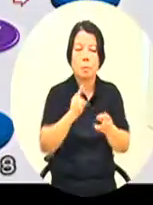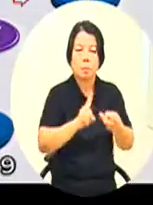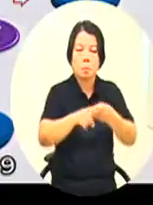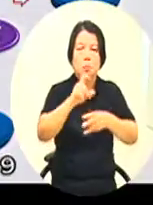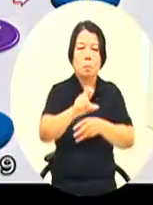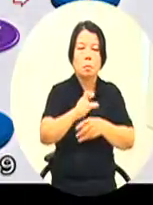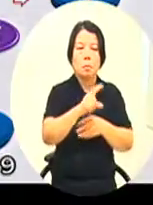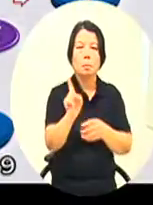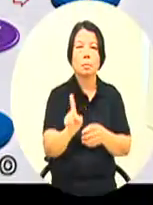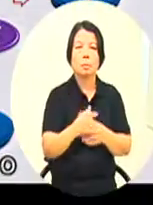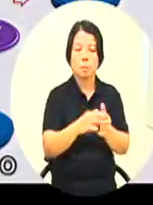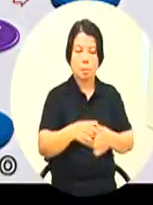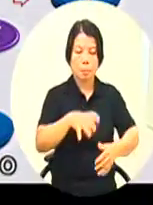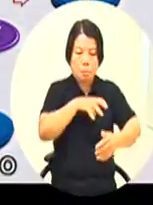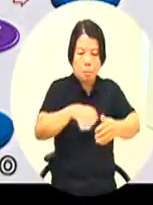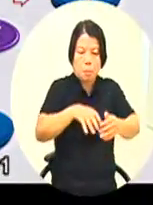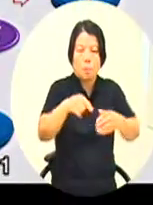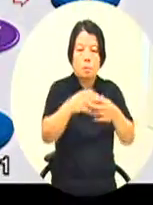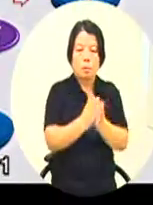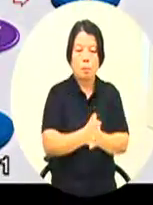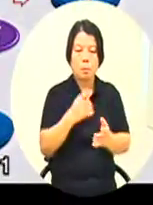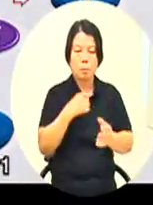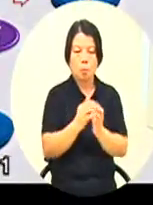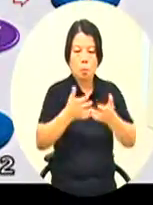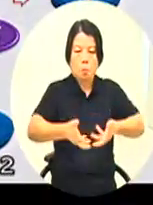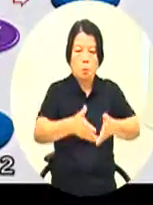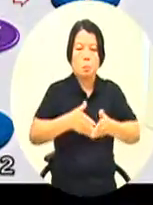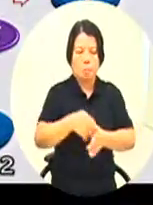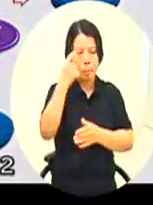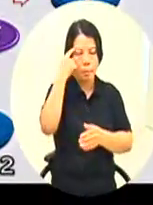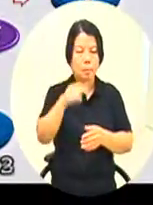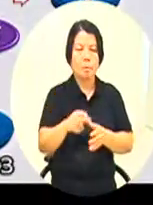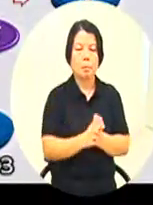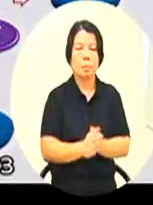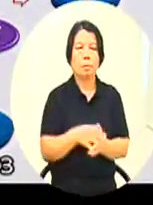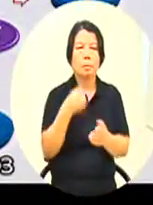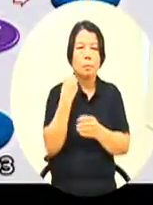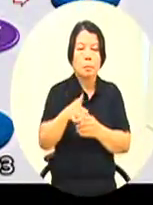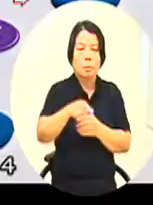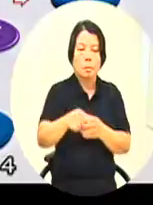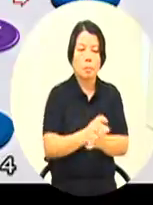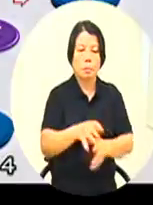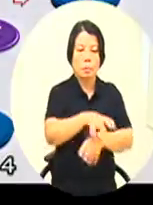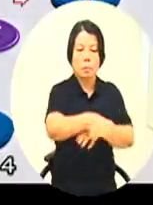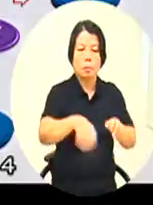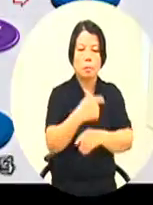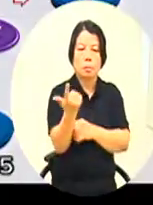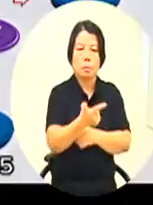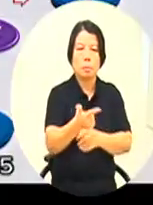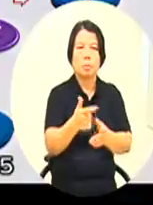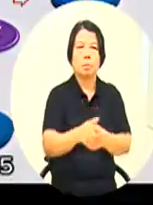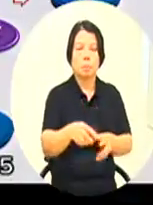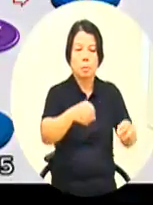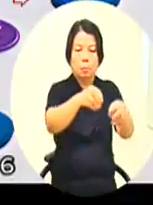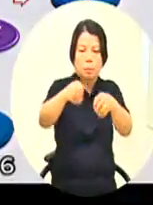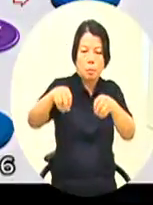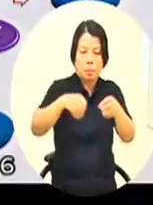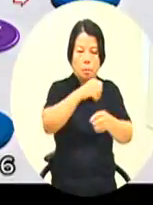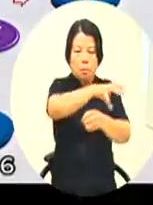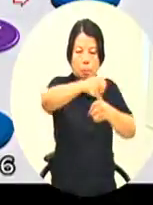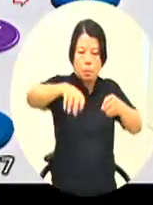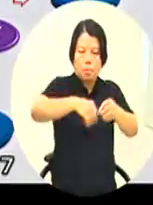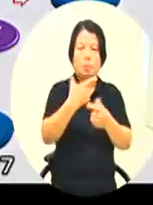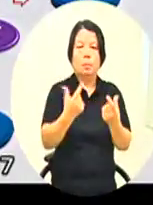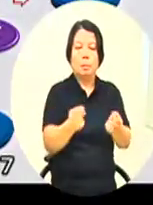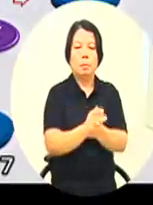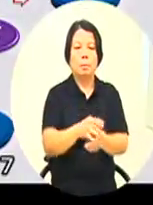说，我们中间有一个恒星的概念，接下来有行星的概念，有六个区域，有六个行星，然后接下来每个行